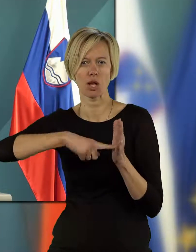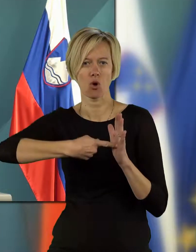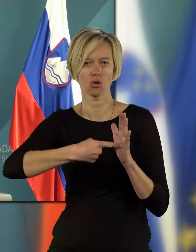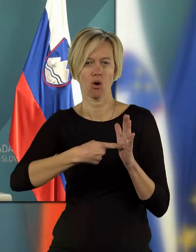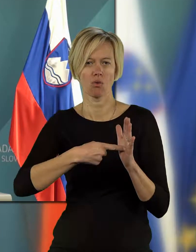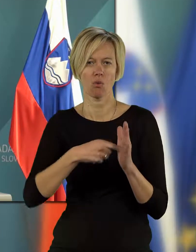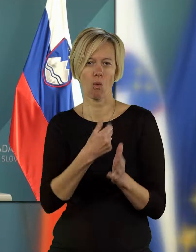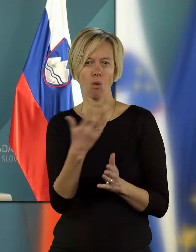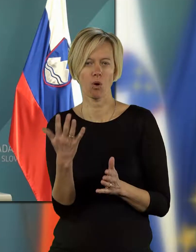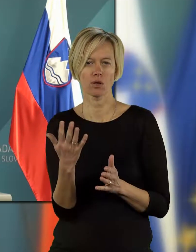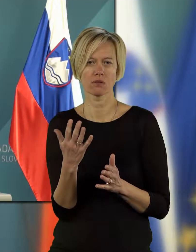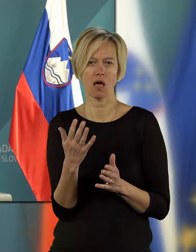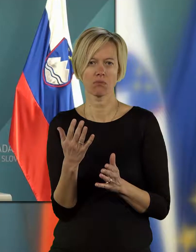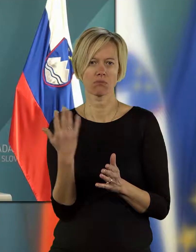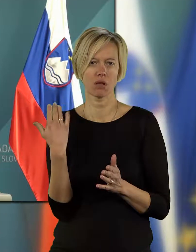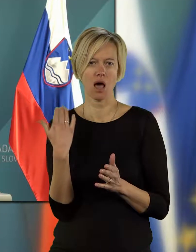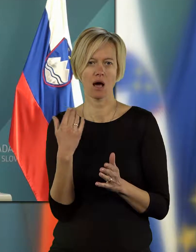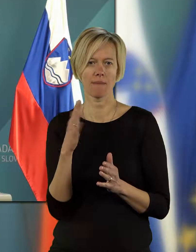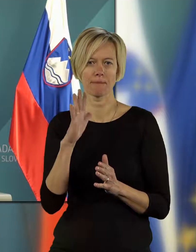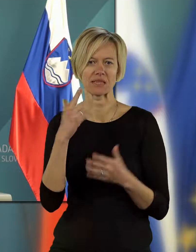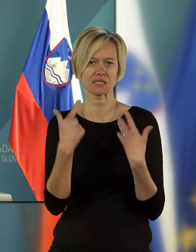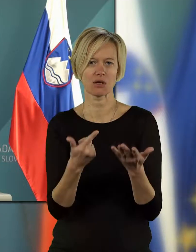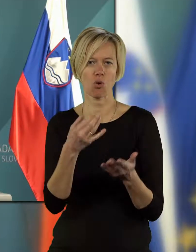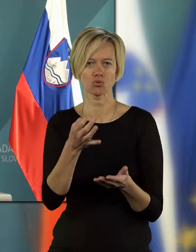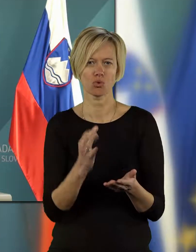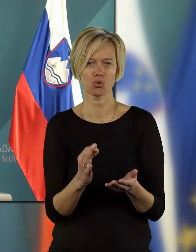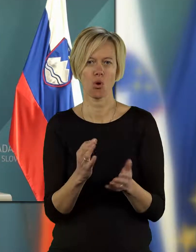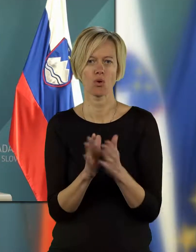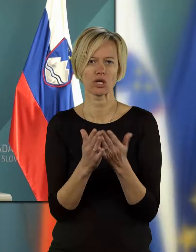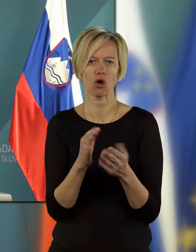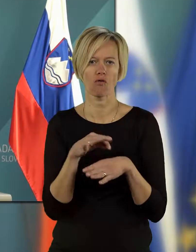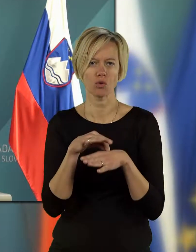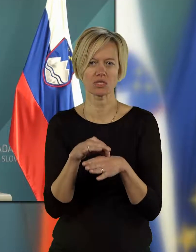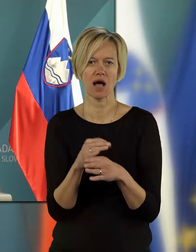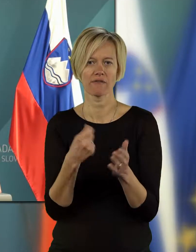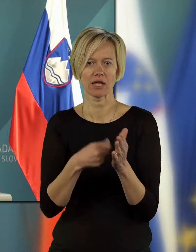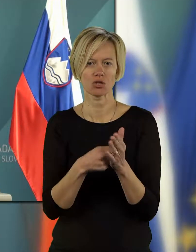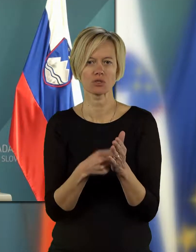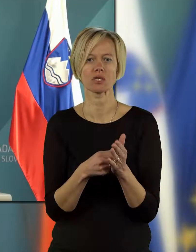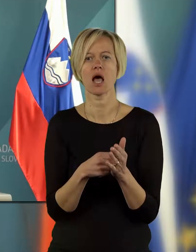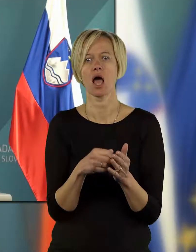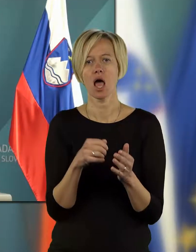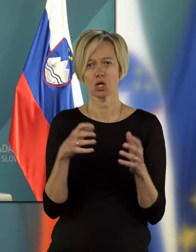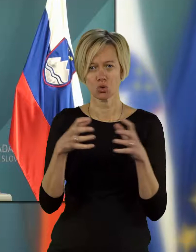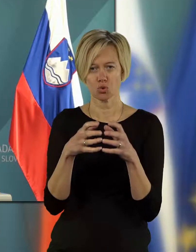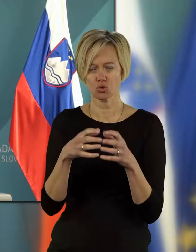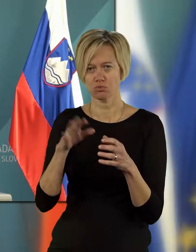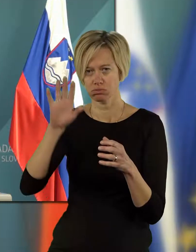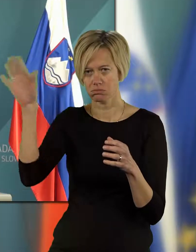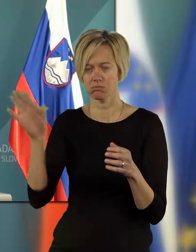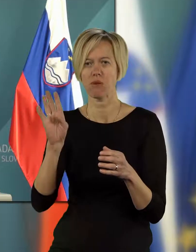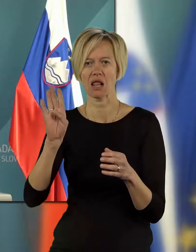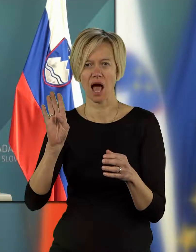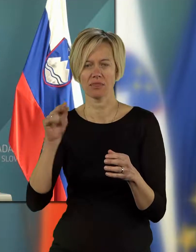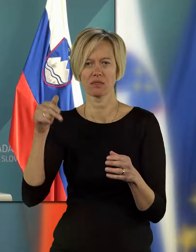380 milijonov, kolikor naj bi bila 75% vrednost knjigovodske vrednosti hčerinskih družb po Balkanu, in kakšna